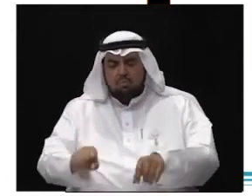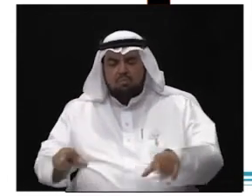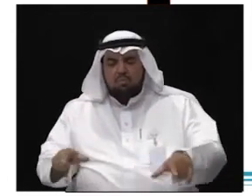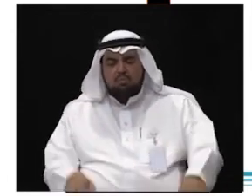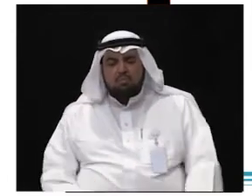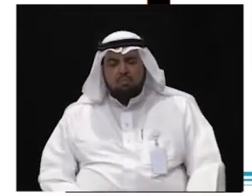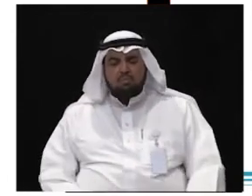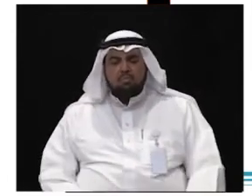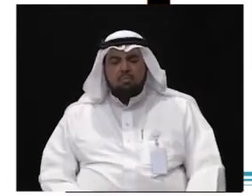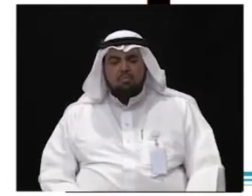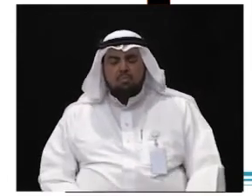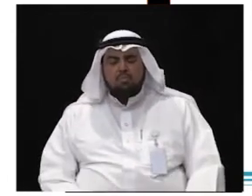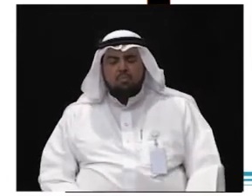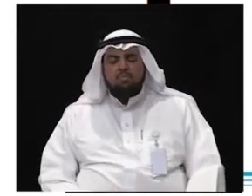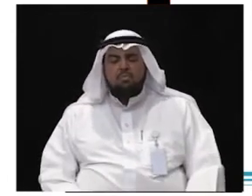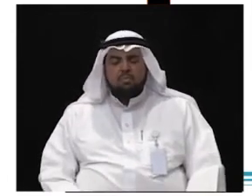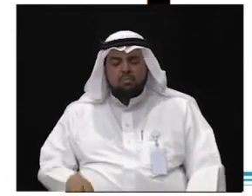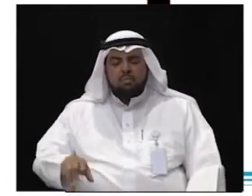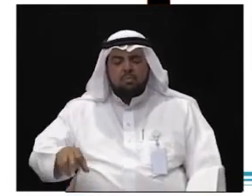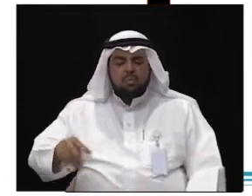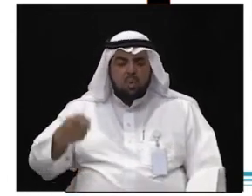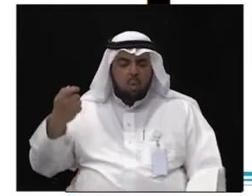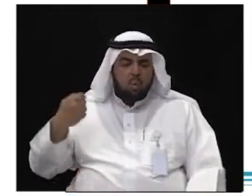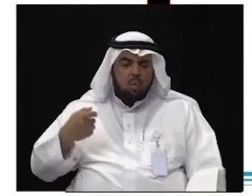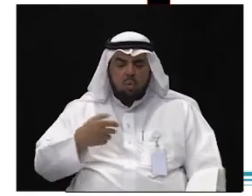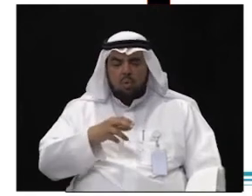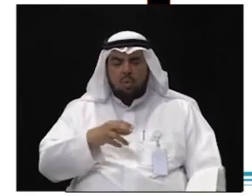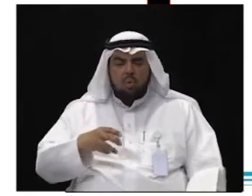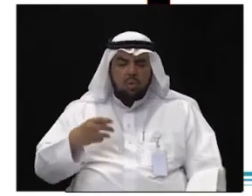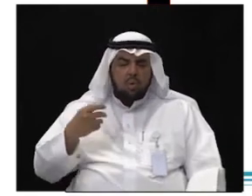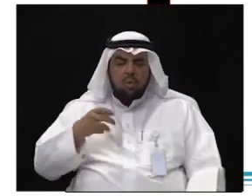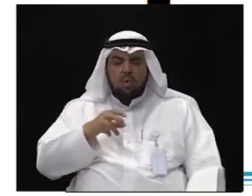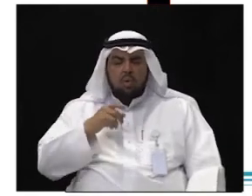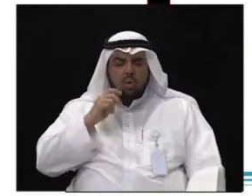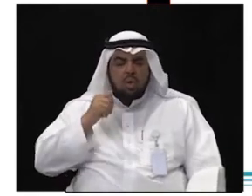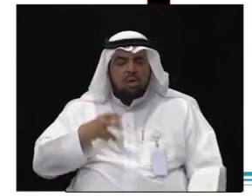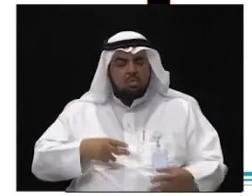استطاع عبد العزيز أن يتم عمله بنجاح.